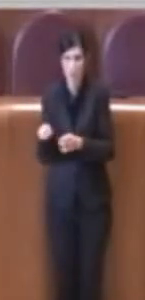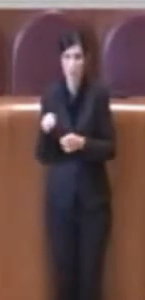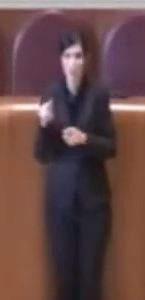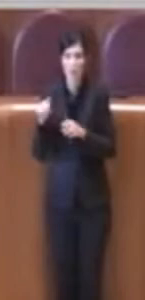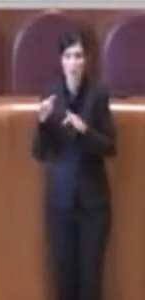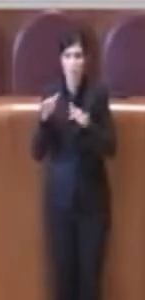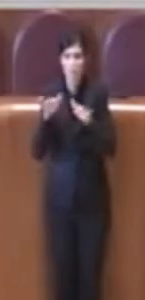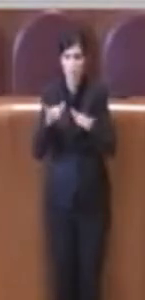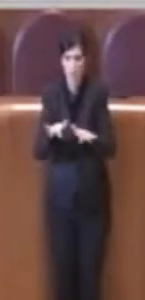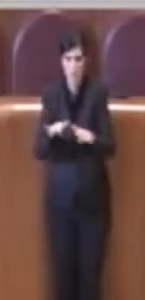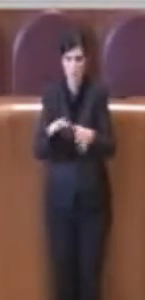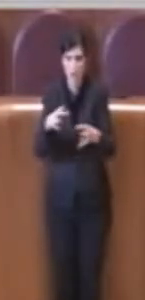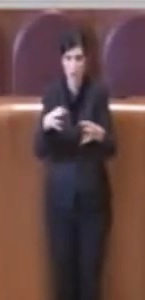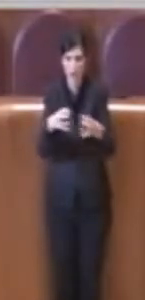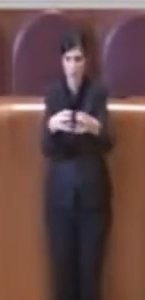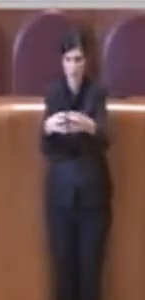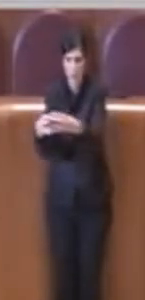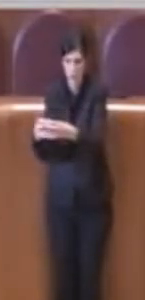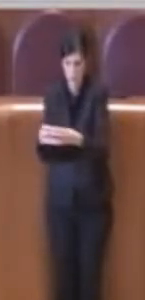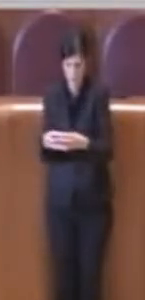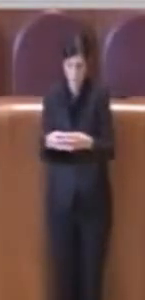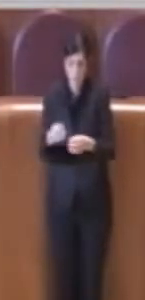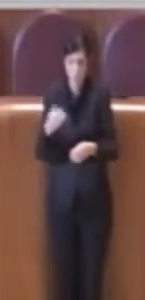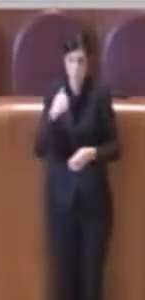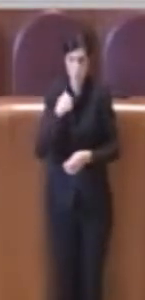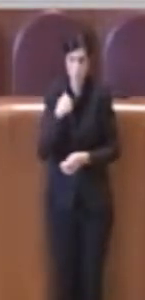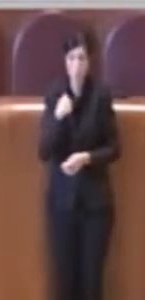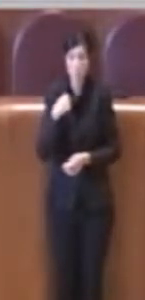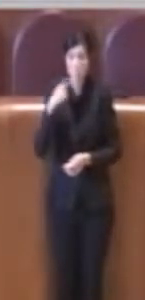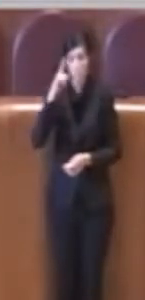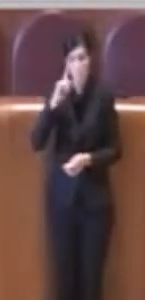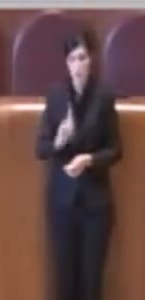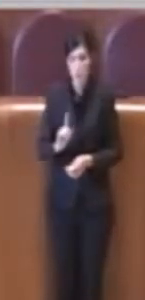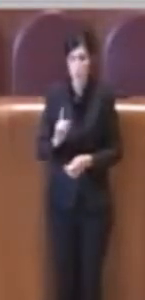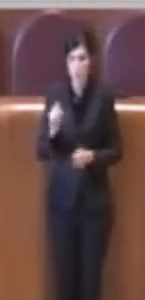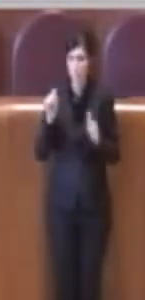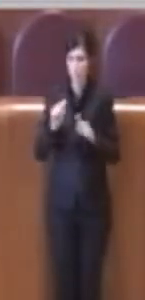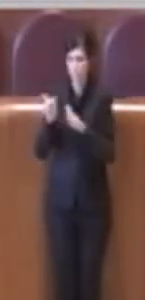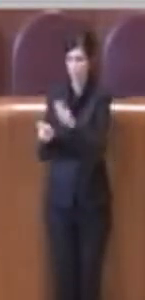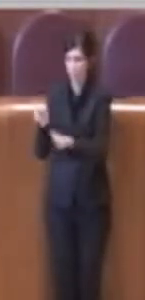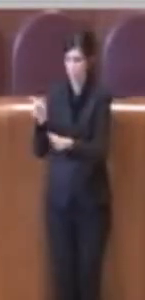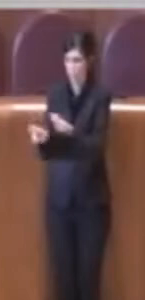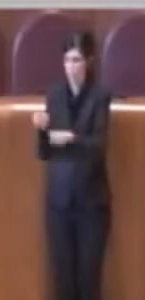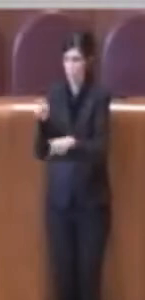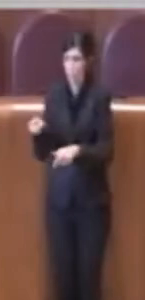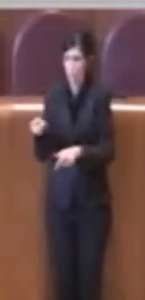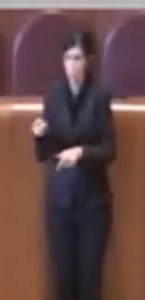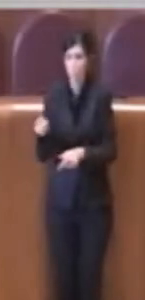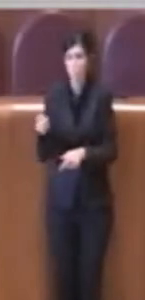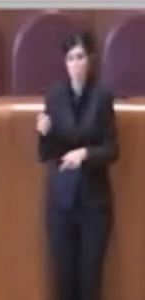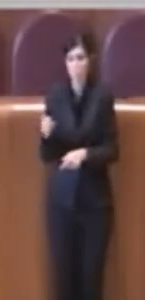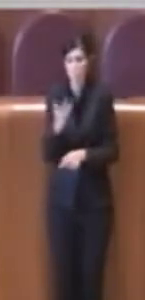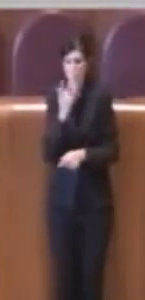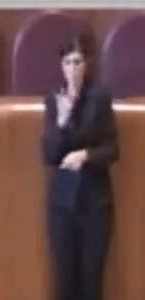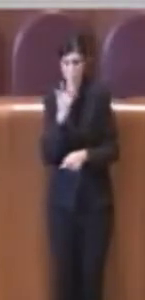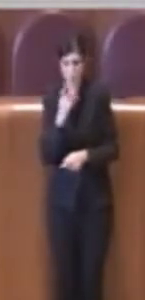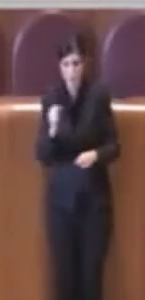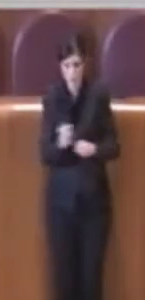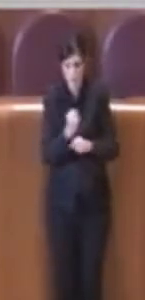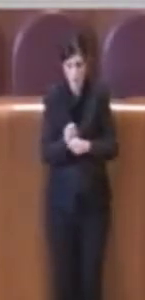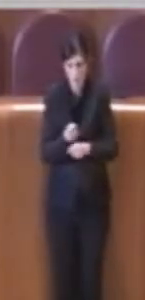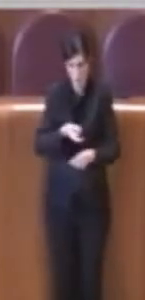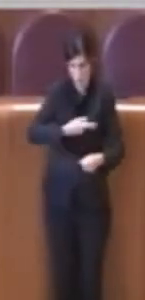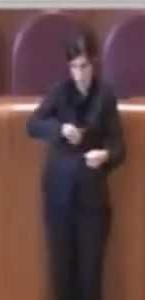categoria. Vedete, io non so quanto i cittadini apprezzeranno l'immenso lavoro che stiamo facendo, né quanto